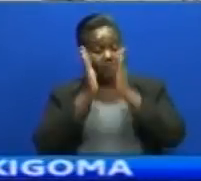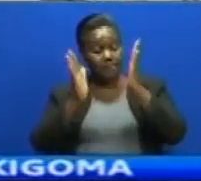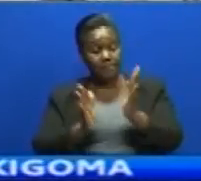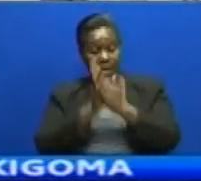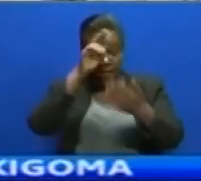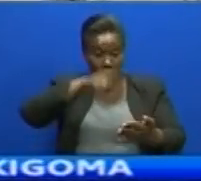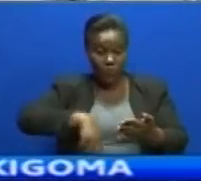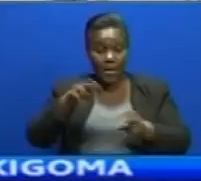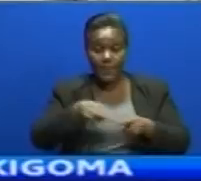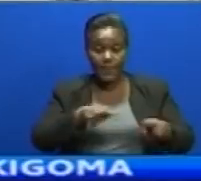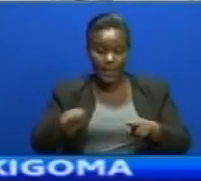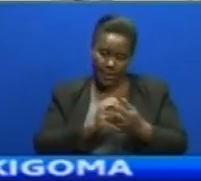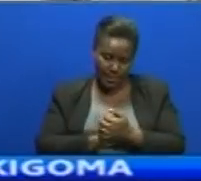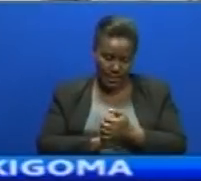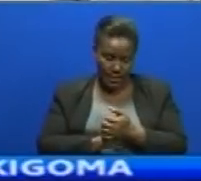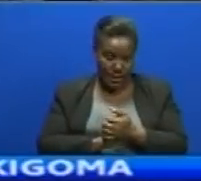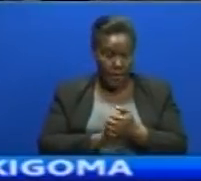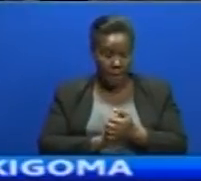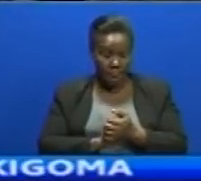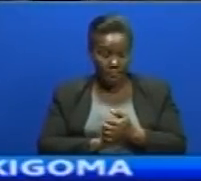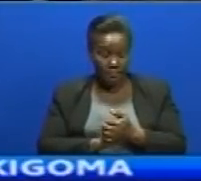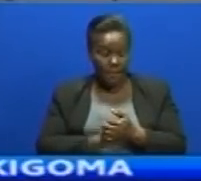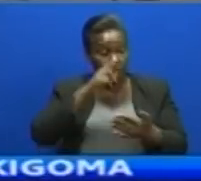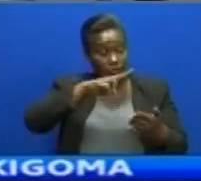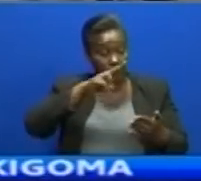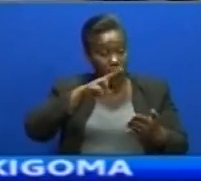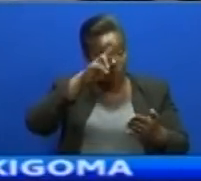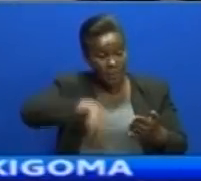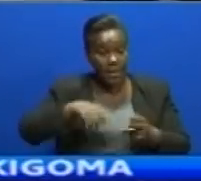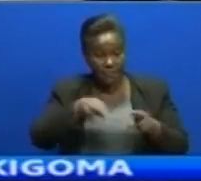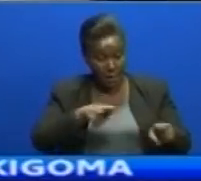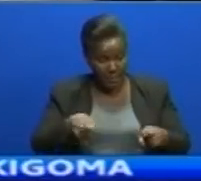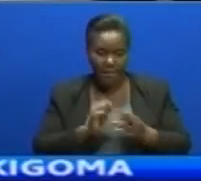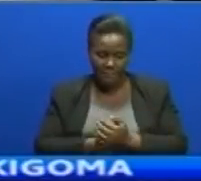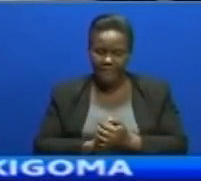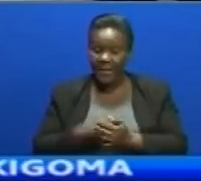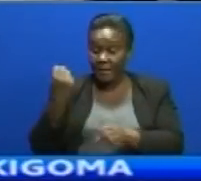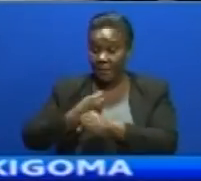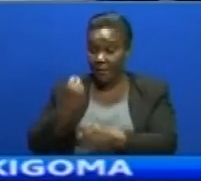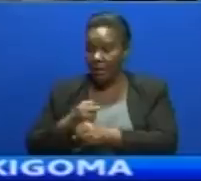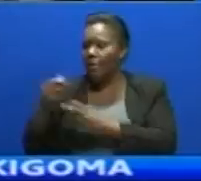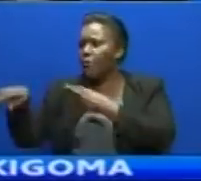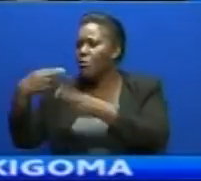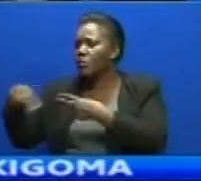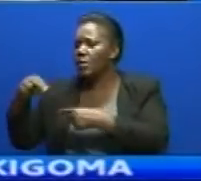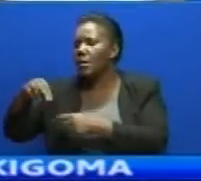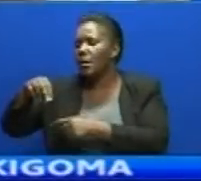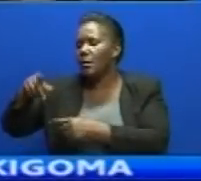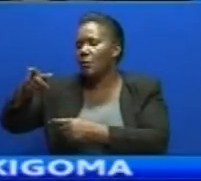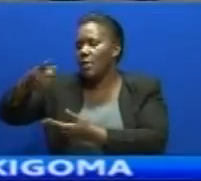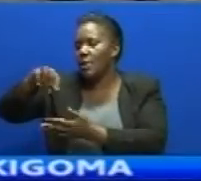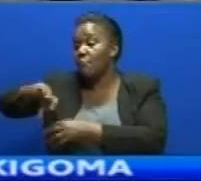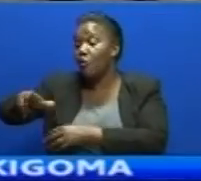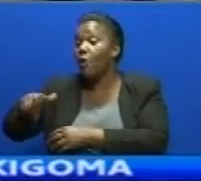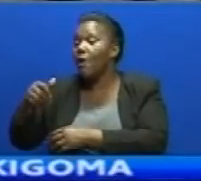katika ukumbi wa Lake Tanganyika mkoani Kigoma, ikiwashirikisha mawaziri wanaoshughulika na masuala ya uchukuzi katika nchi za Tanzania,